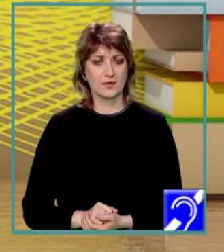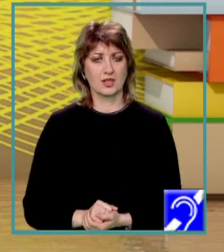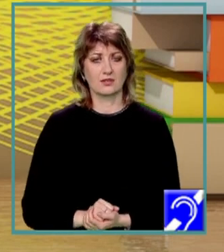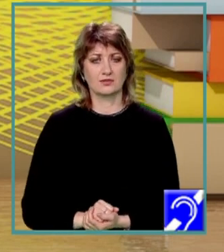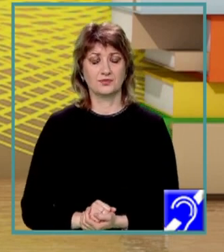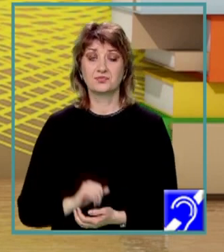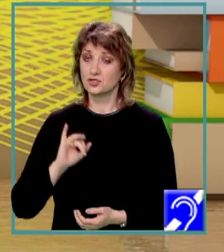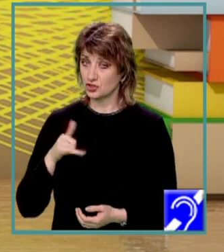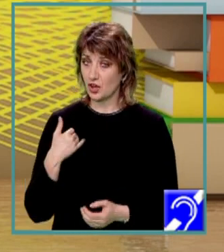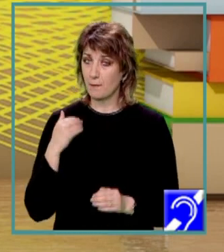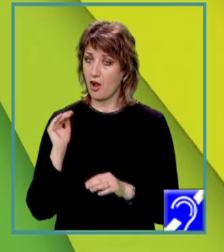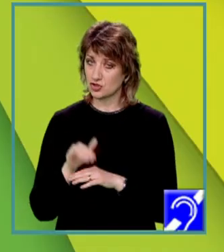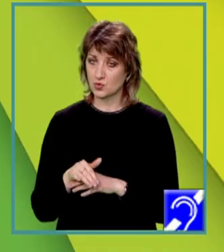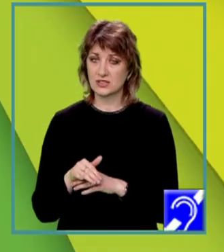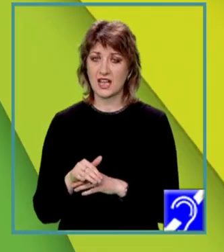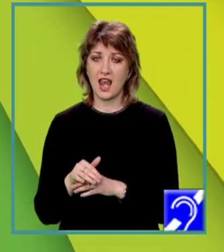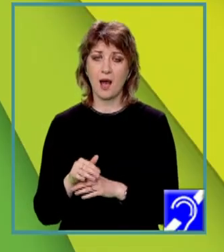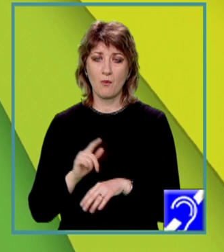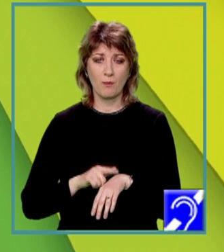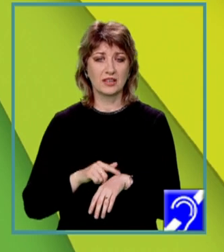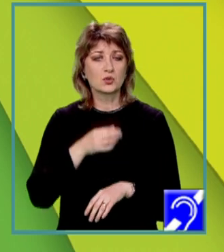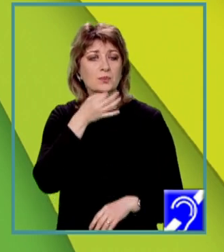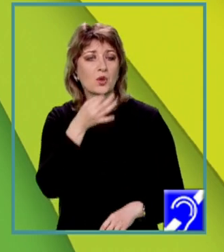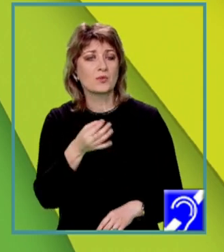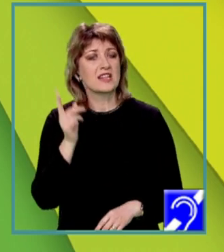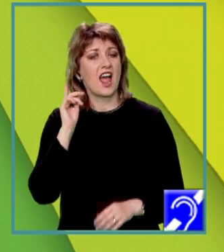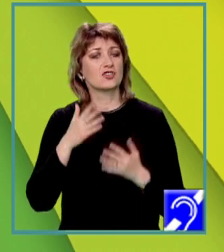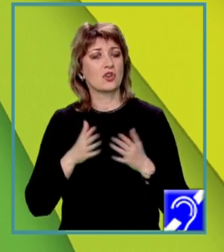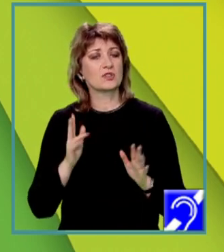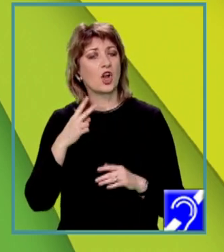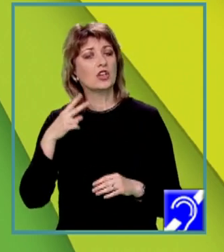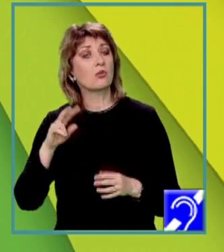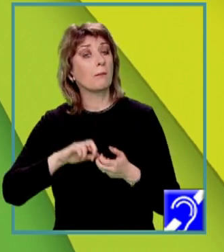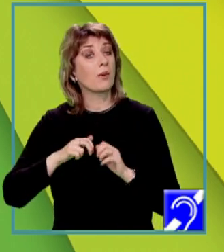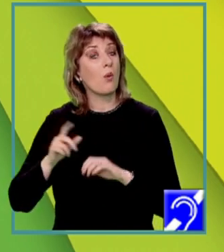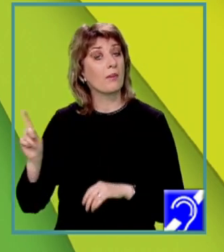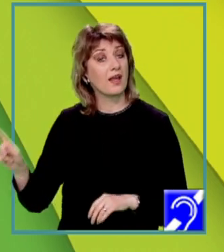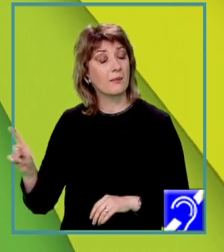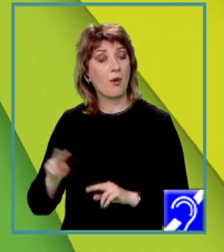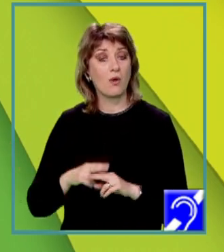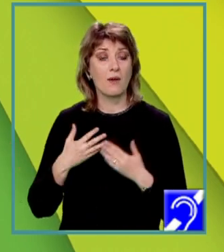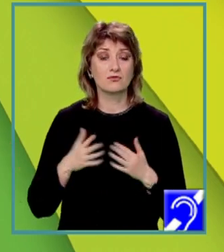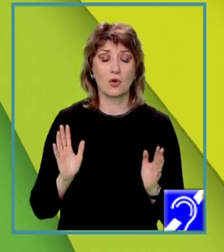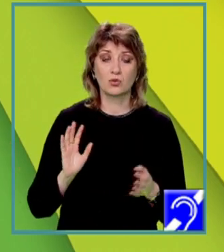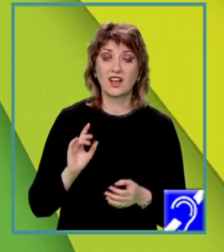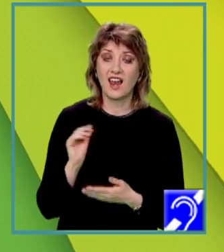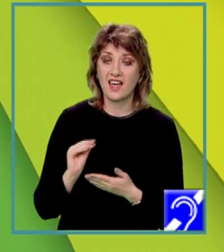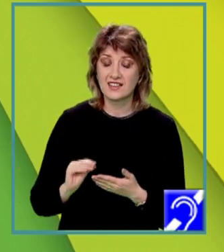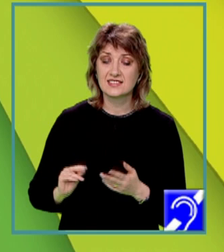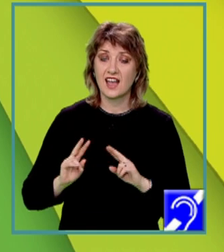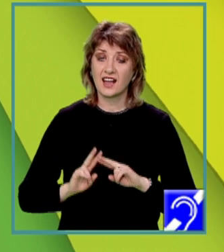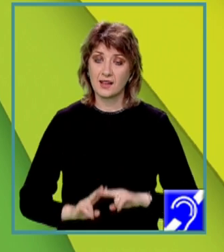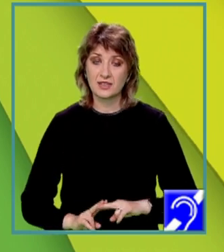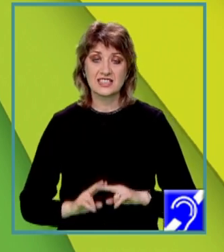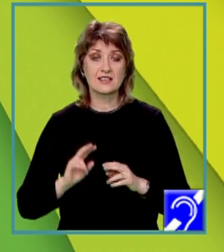PSI ajuns la momentul promis de la început să continuăm problemă cu care am început lecția rămăsesem la